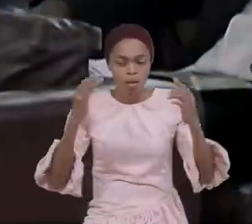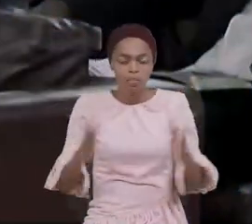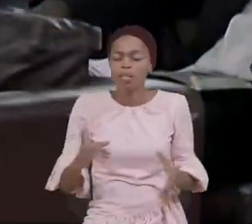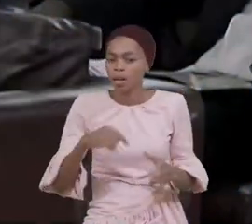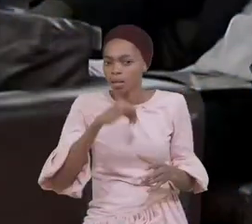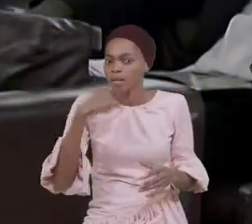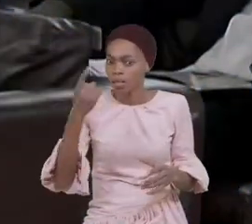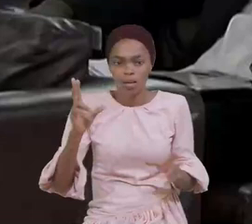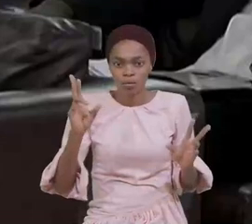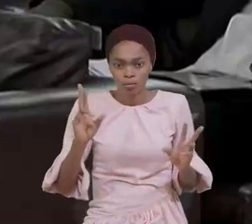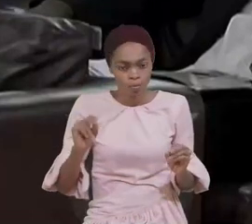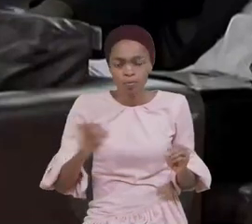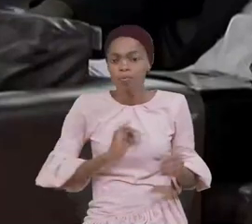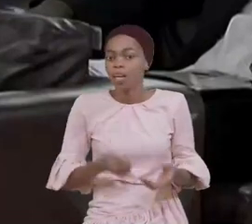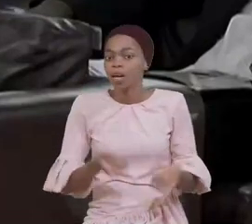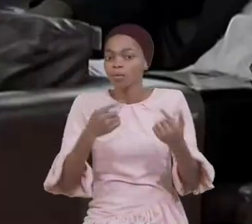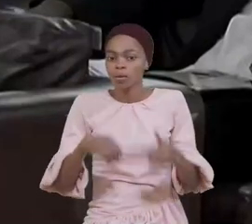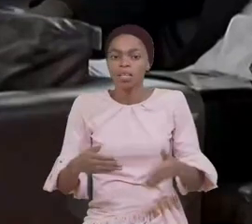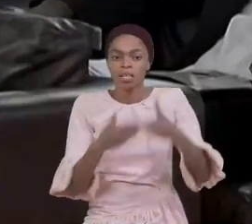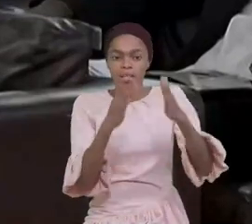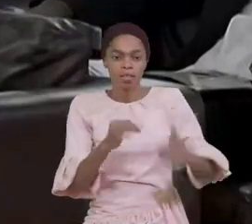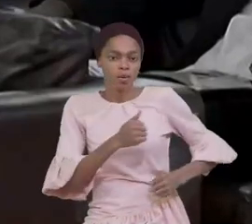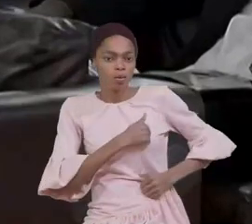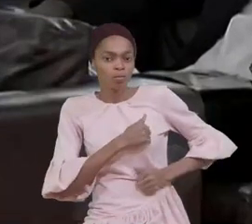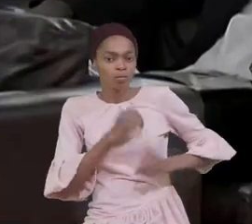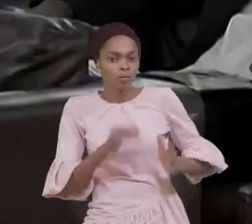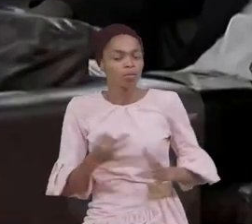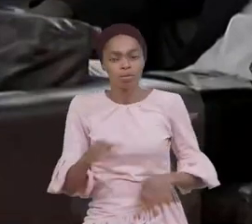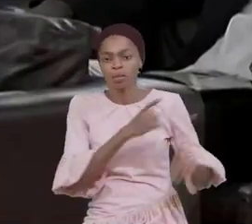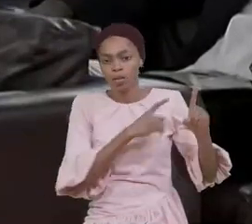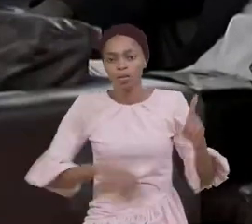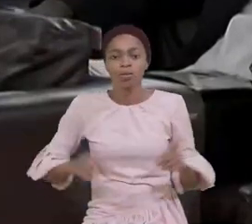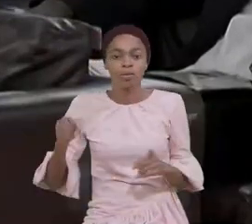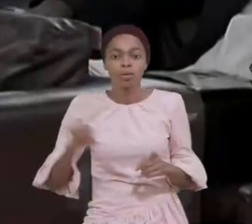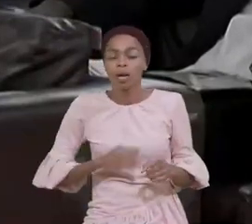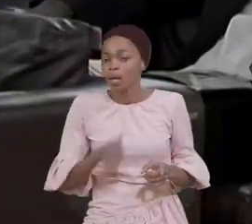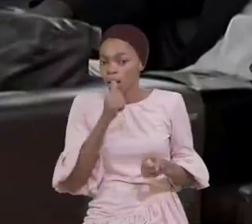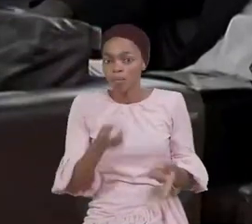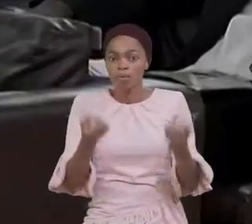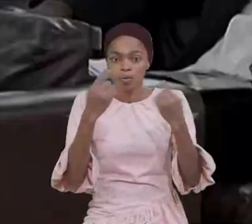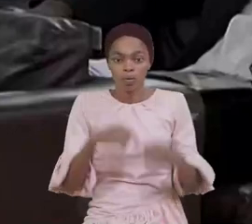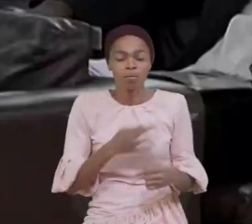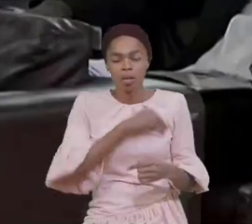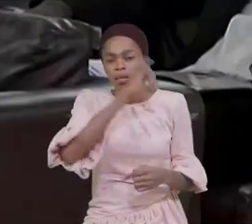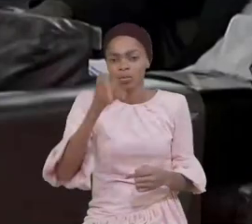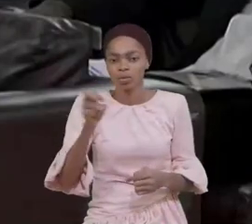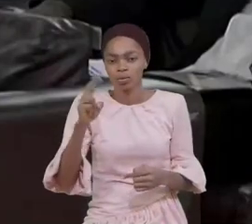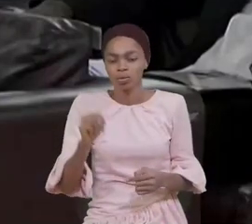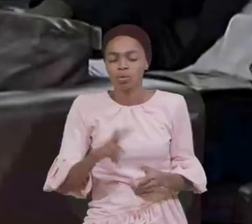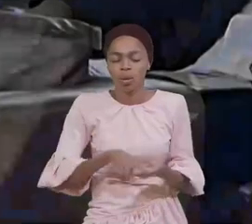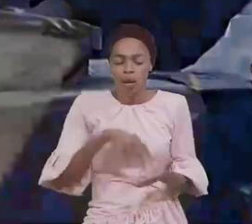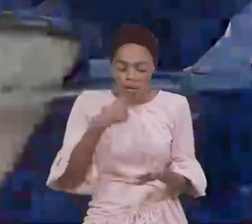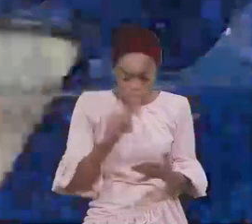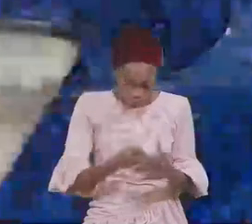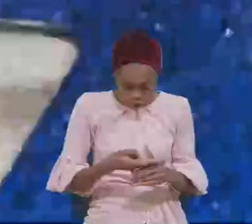Non, mais je suis le chef de l'armée de l'Éternel. J'arrive maintenant. Josué tomba le visage